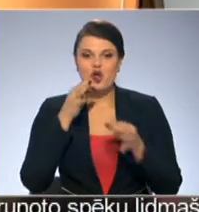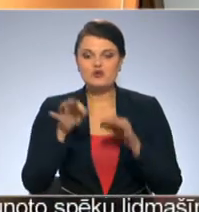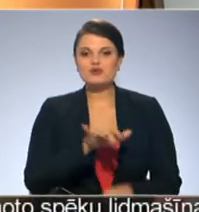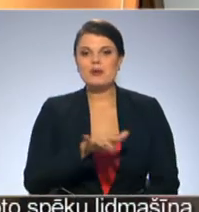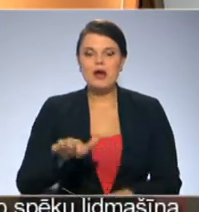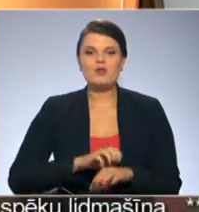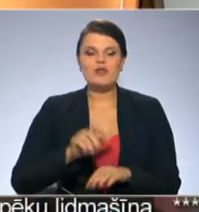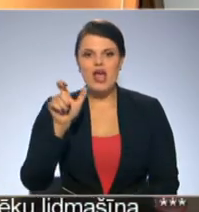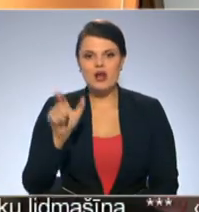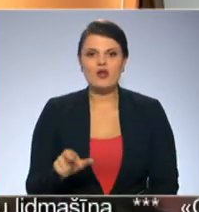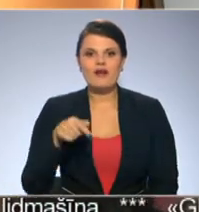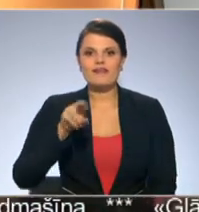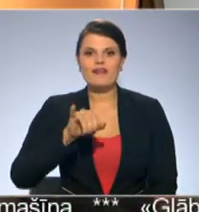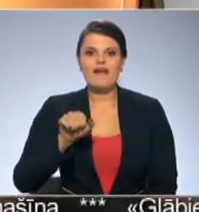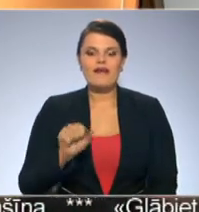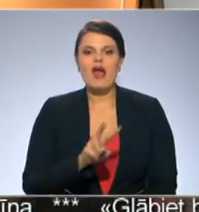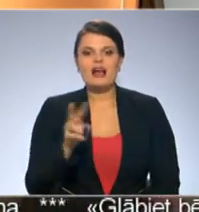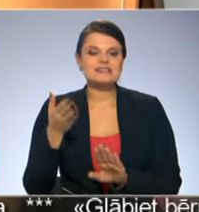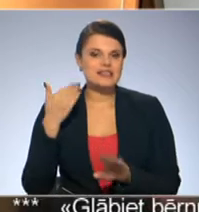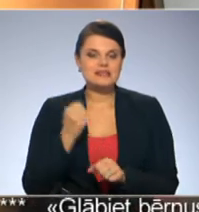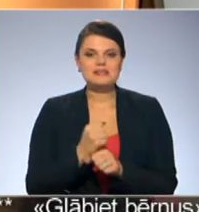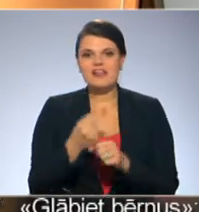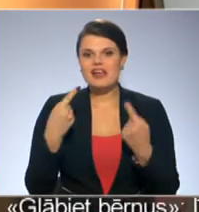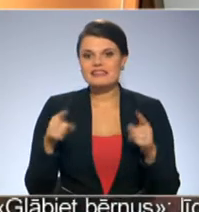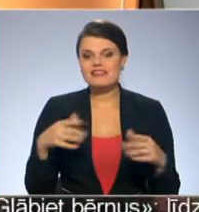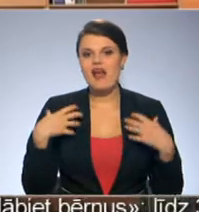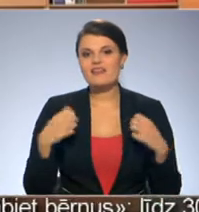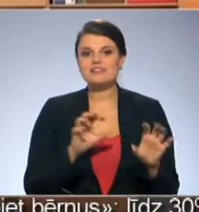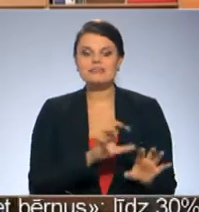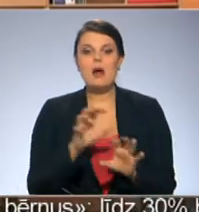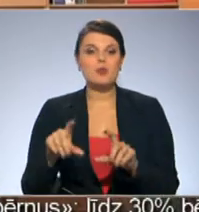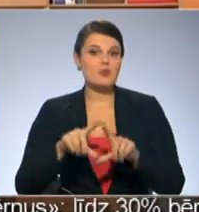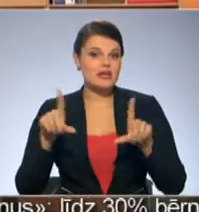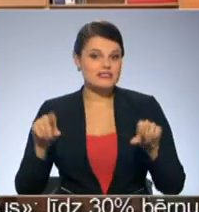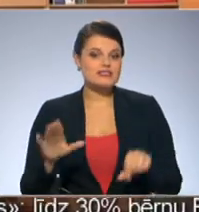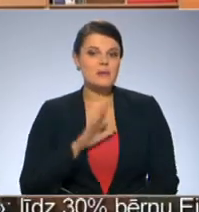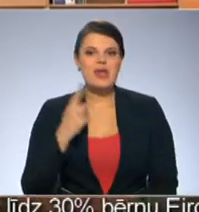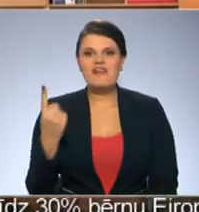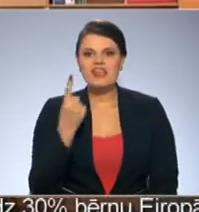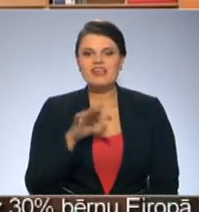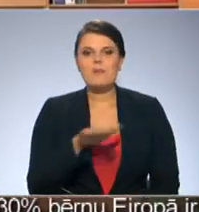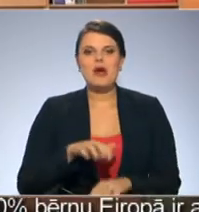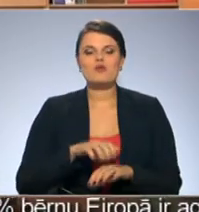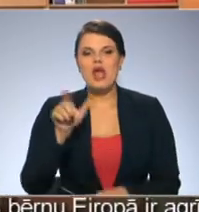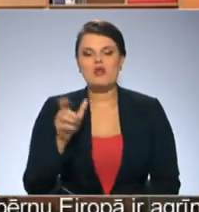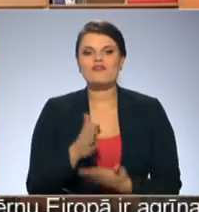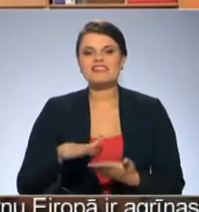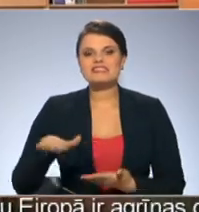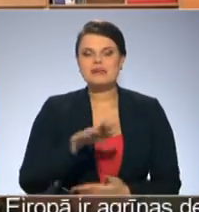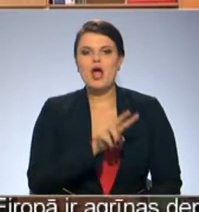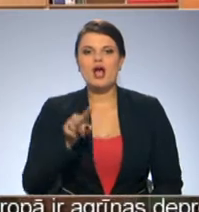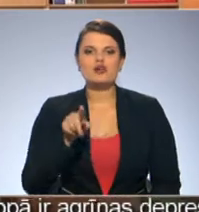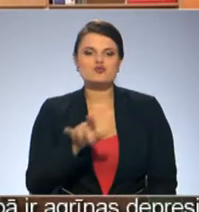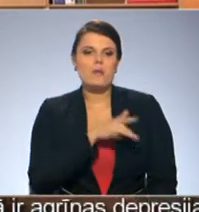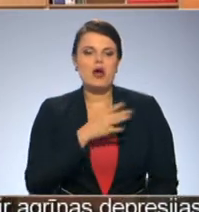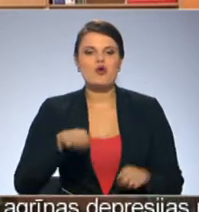bērnu neiroloģi Baiba Treja, kas līdz tam strādāja citā veselības aprūpas iestādē un bija vienīgā bērnu neiroloģi Vidzemē, kas šo